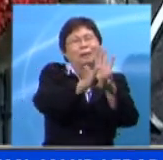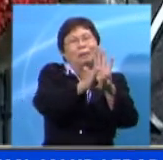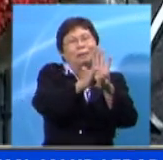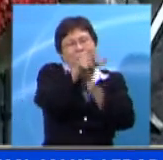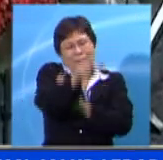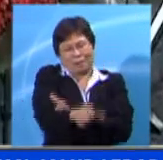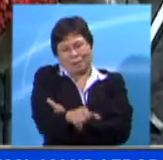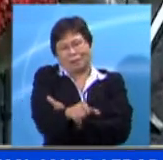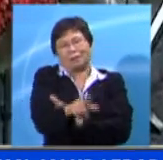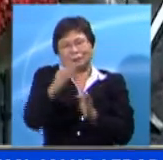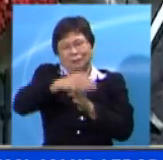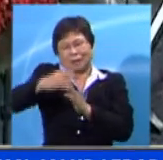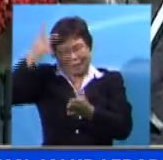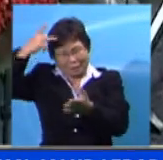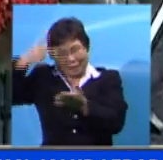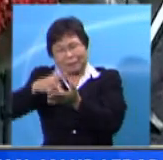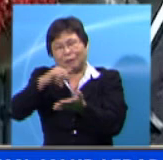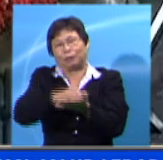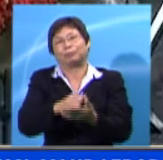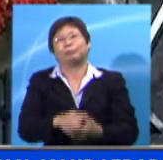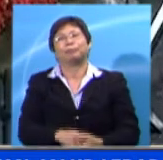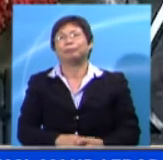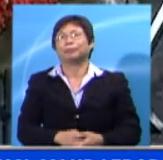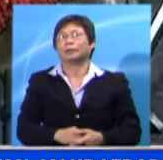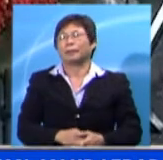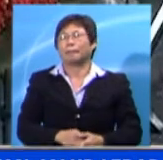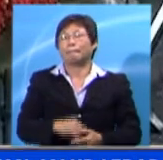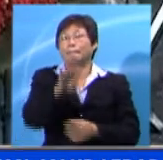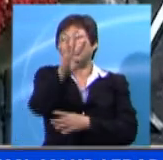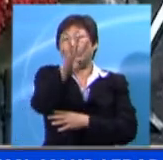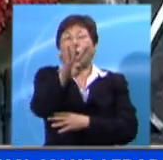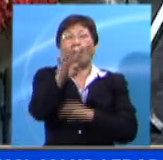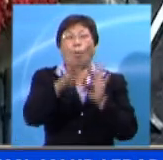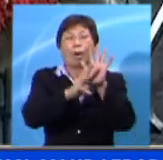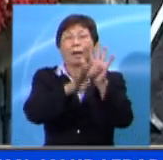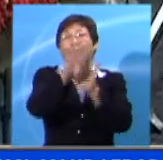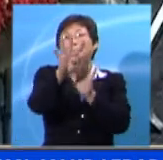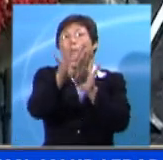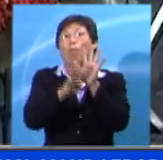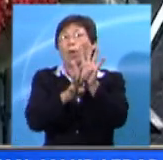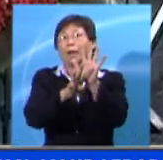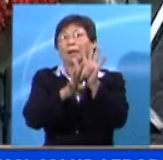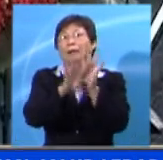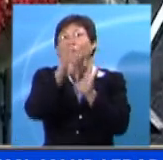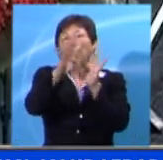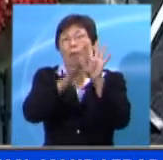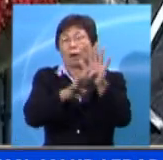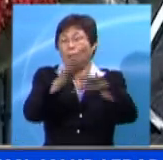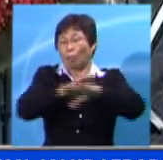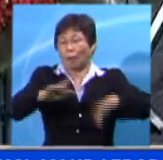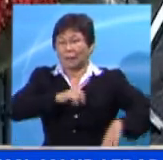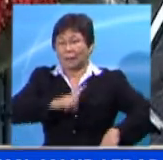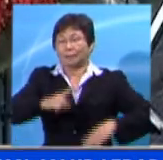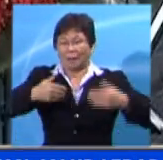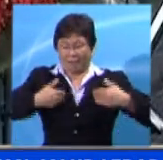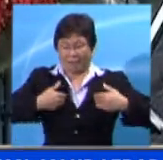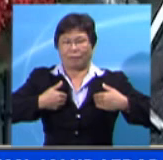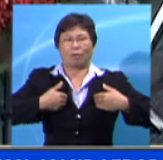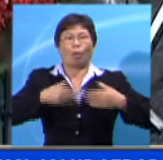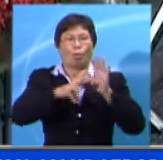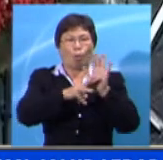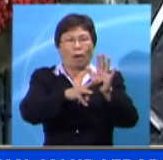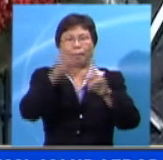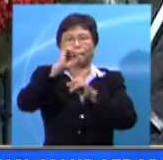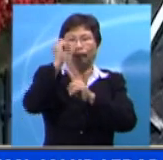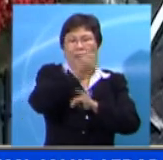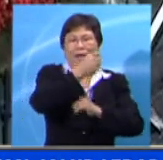mayat mangsa yang telah pun dikenal pasti sementara itu empat wakil bukan beragama Islam terdiri daripada wakil